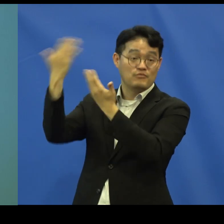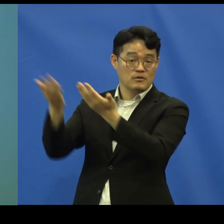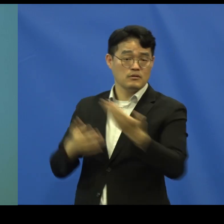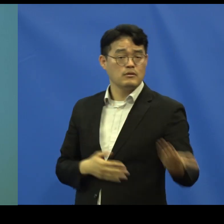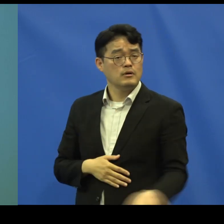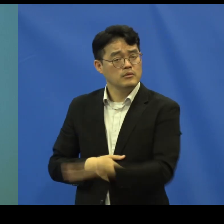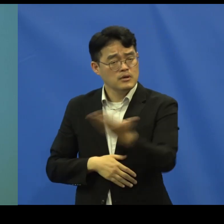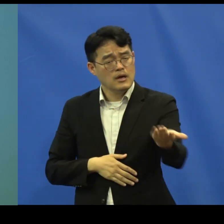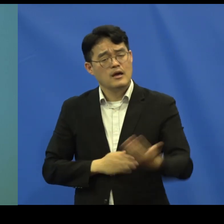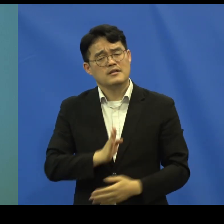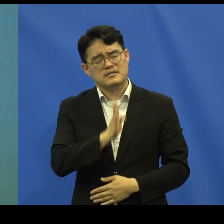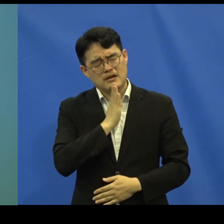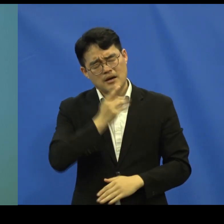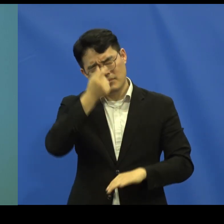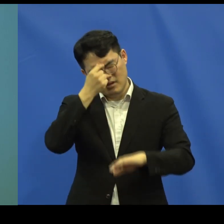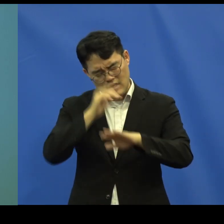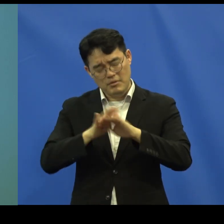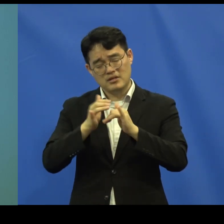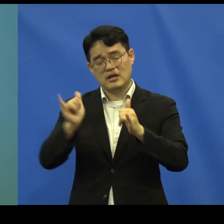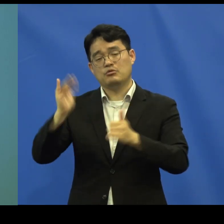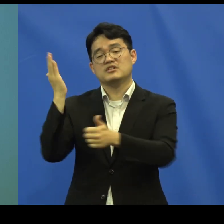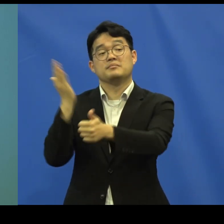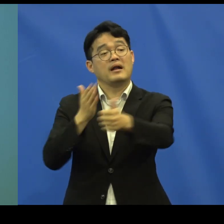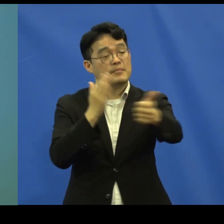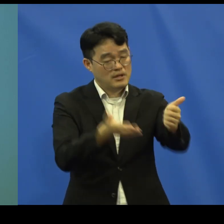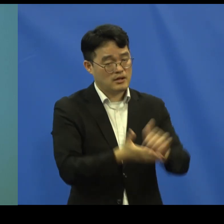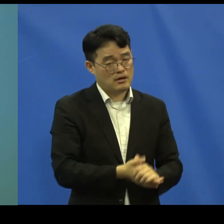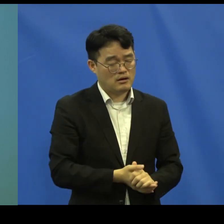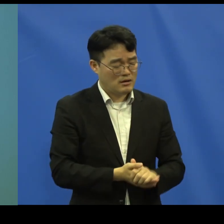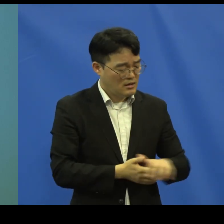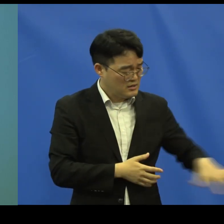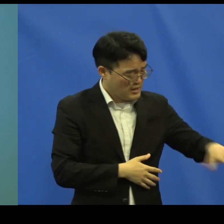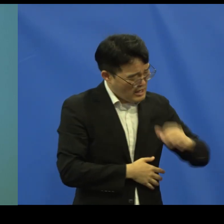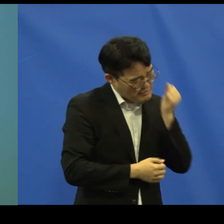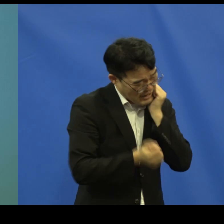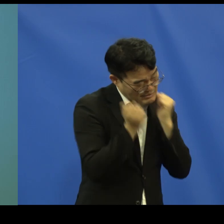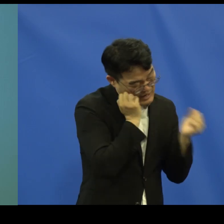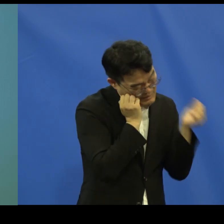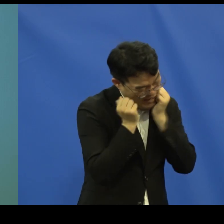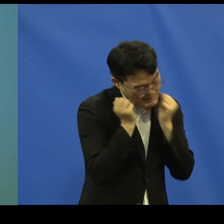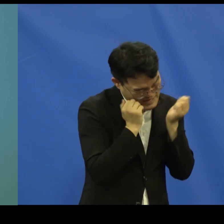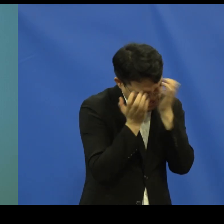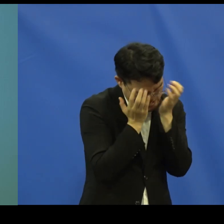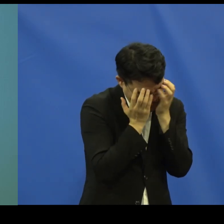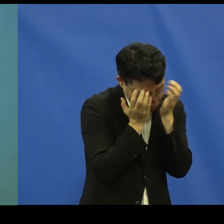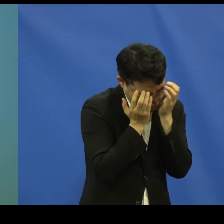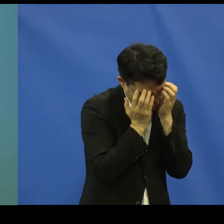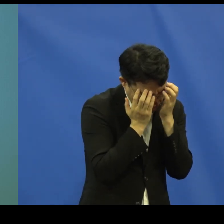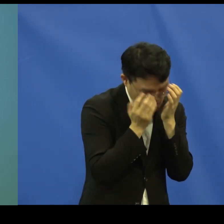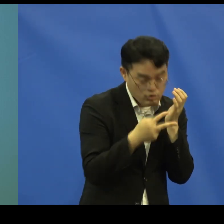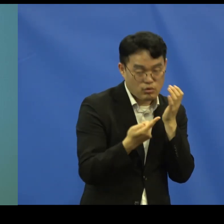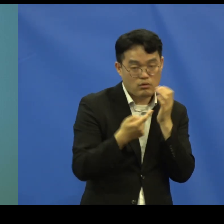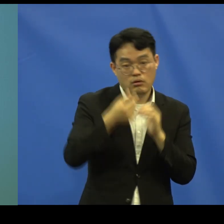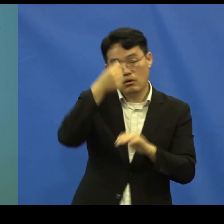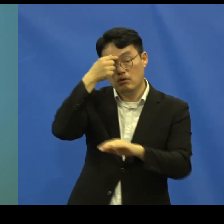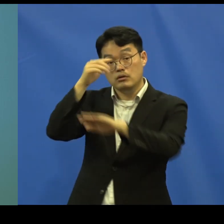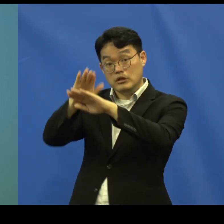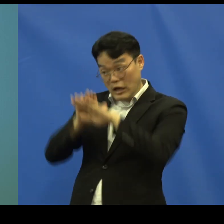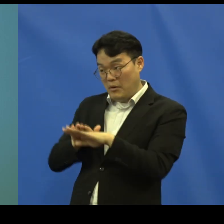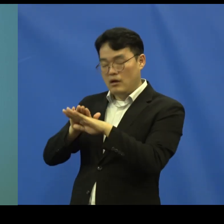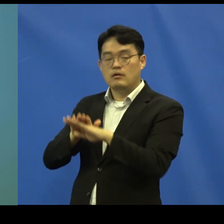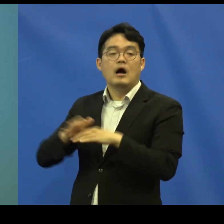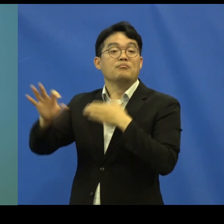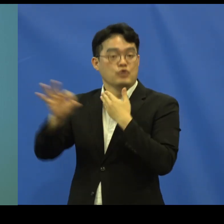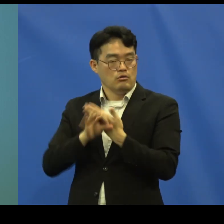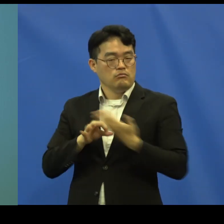현실이 아무리 어려워도 예배자로 살면 승리의 삶을 살게 될 줄로 믿습니다. 오늘